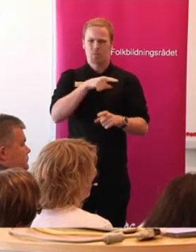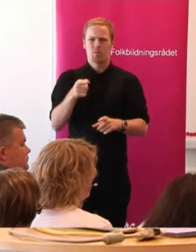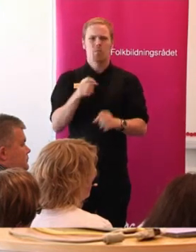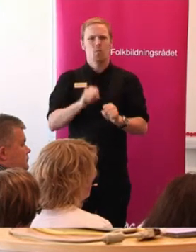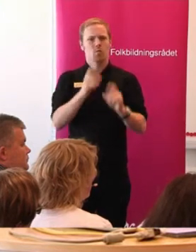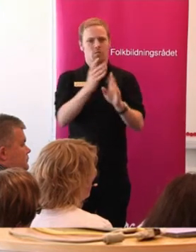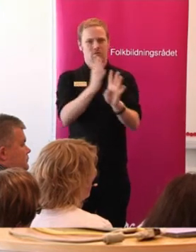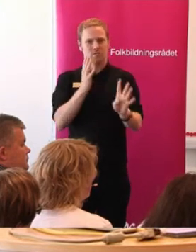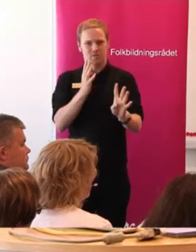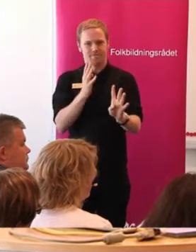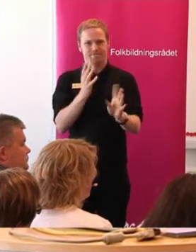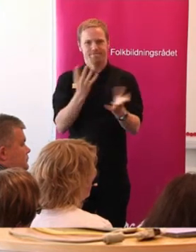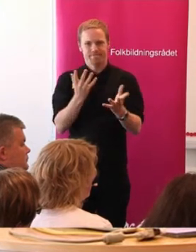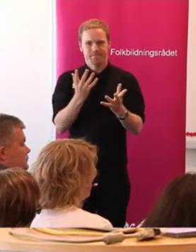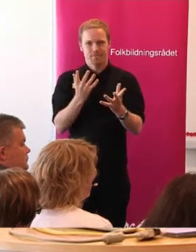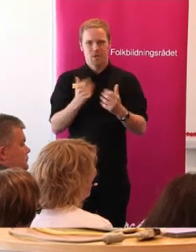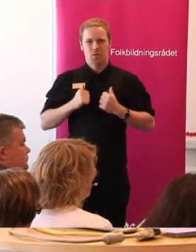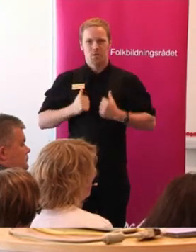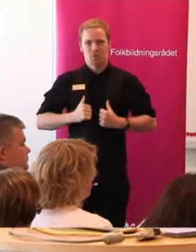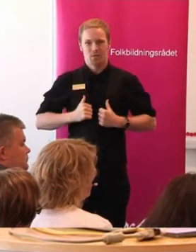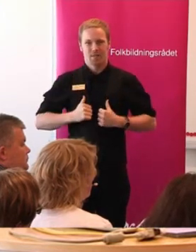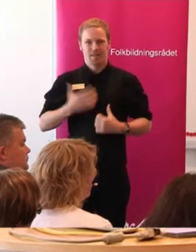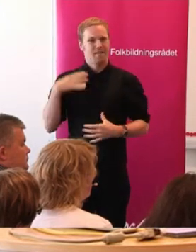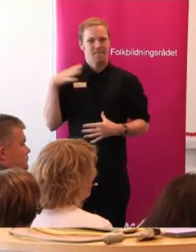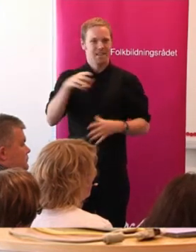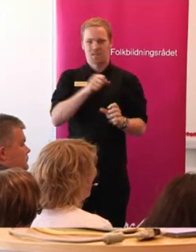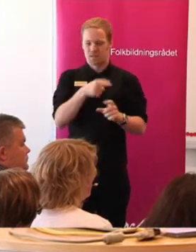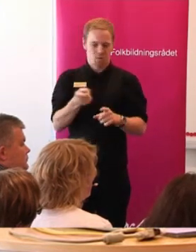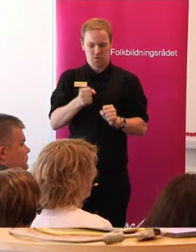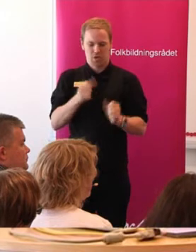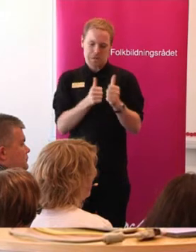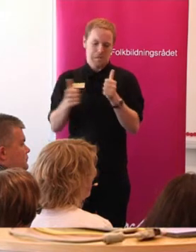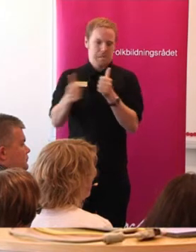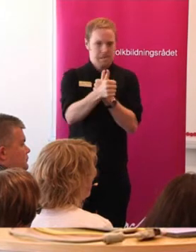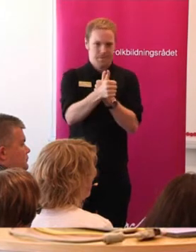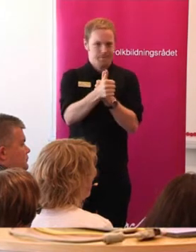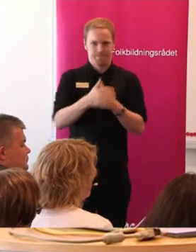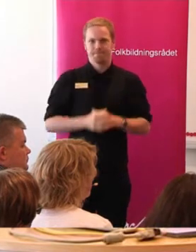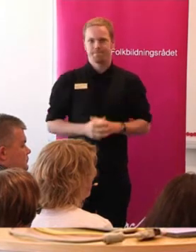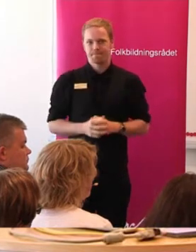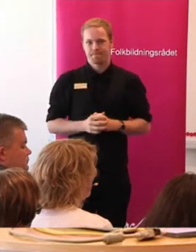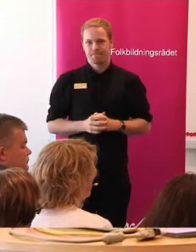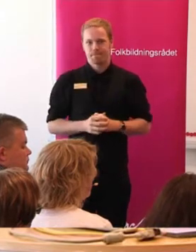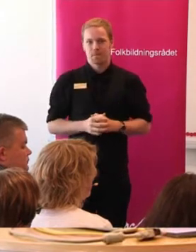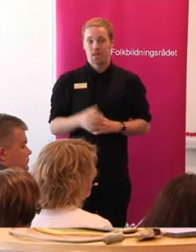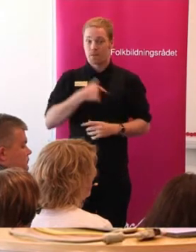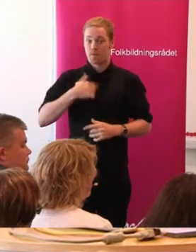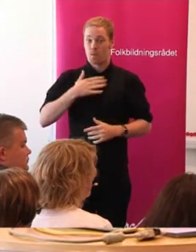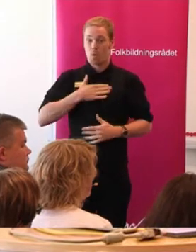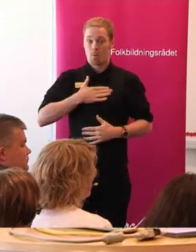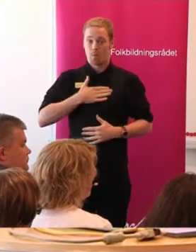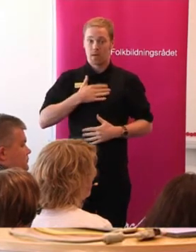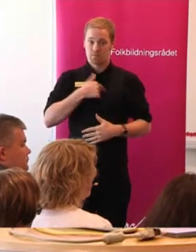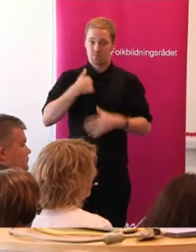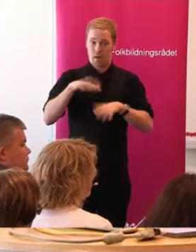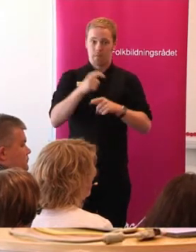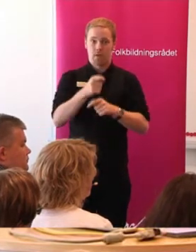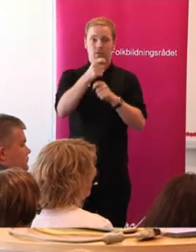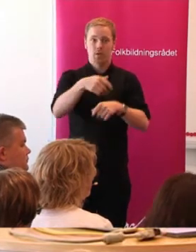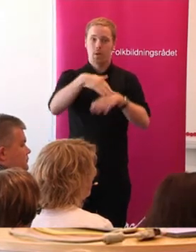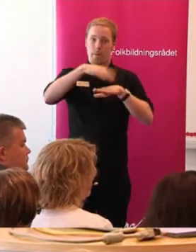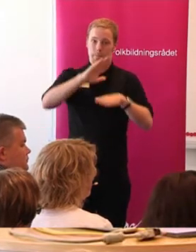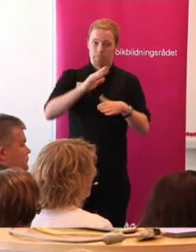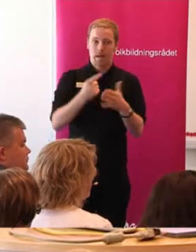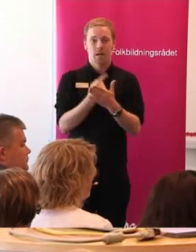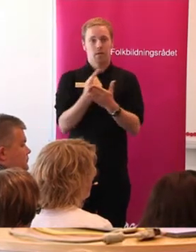tränga undan de som redan står i kön. Så att vi hoppas och vi har nu sökt om att få mer resurser för